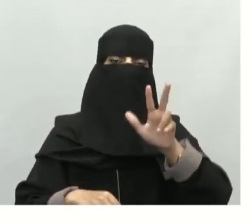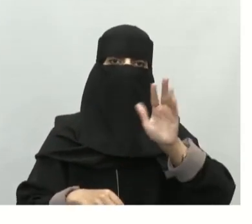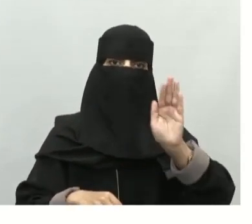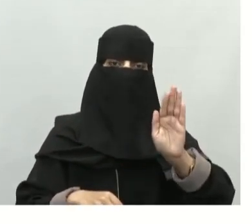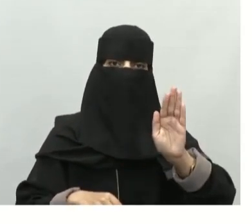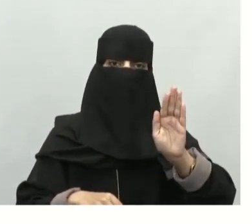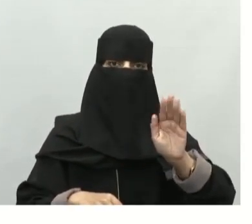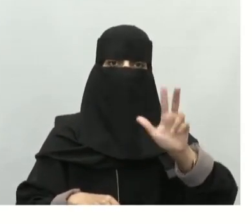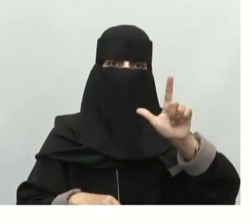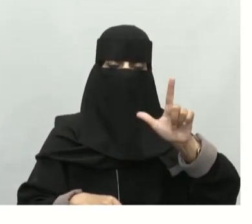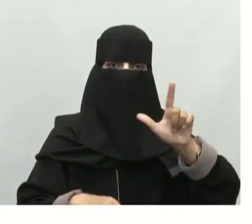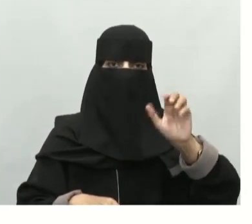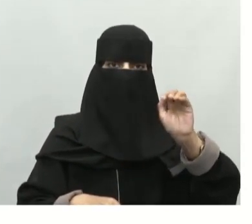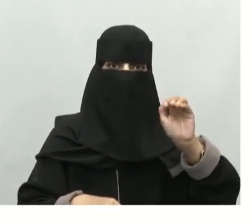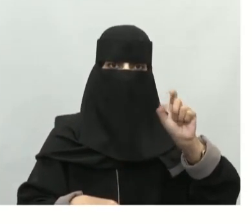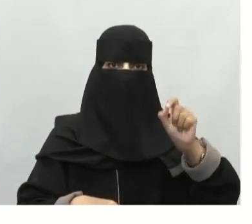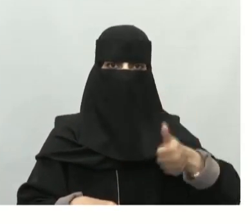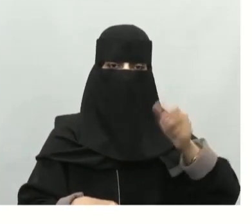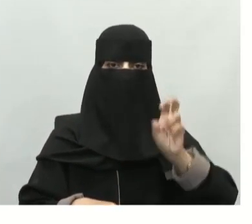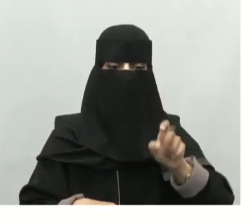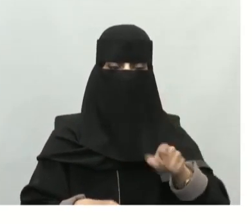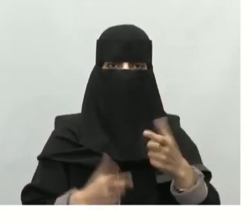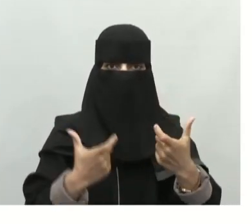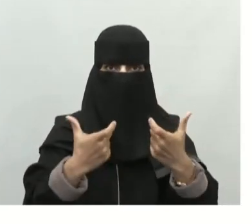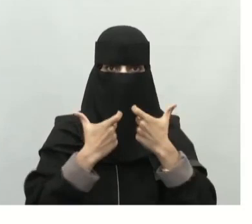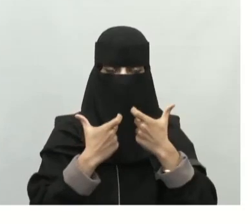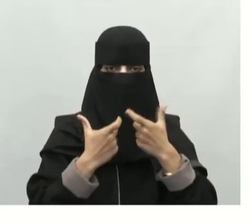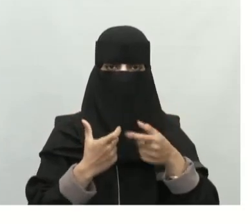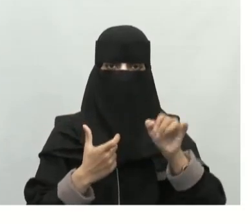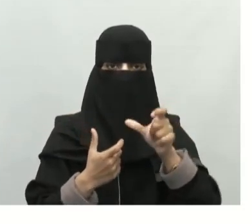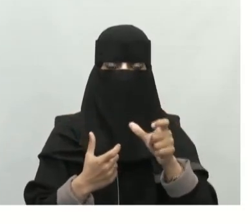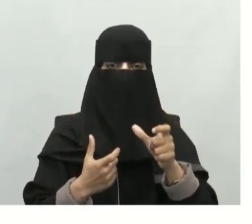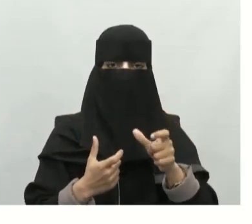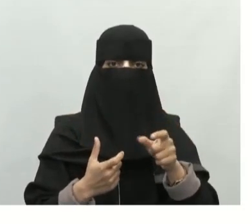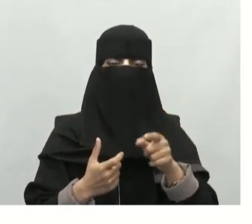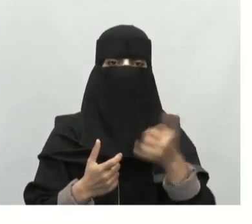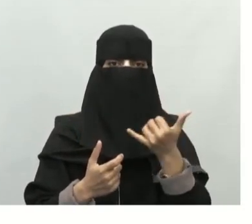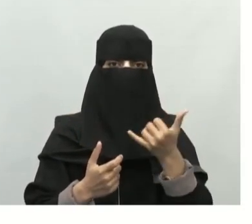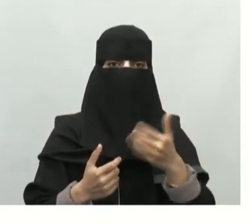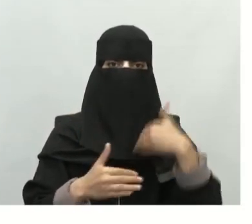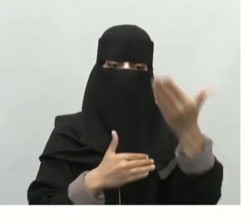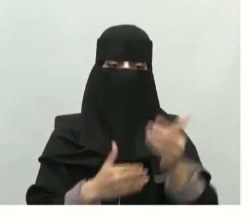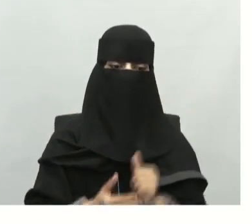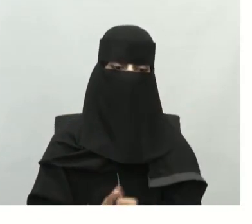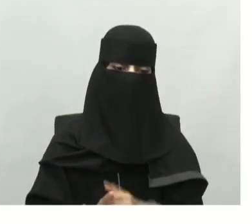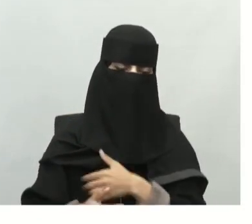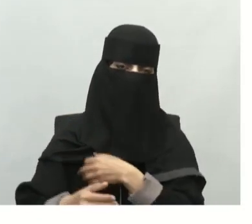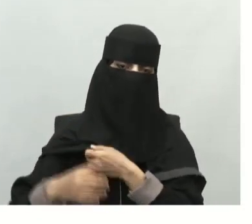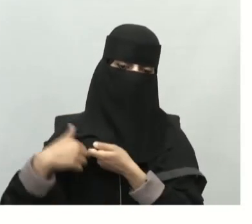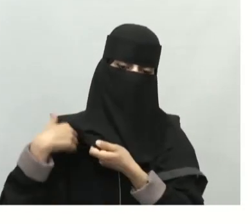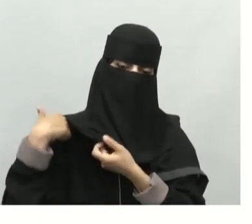الدرع يحميها من الظروف الخارجيه شاهدوا هذه قطعه